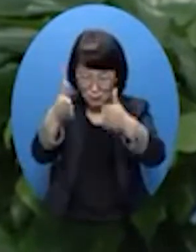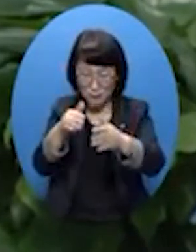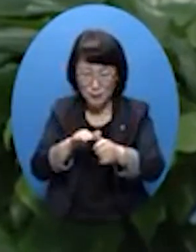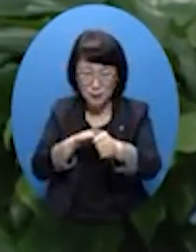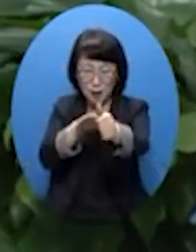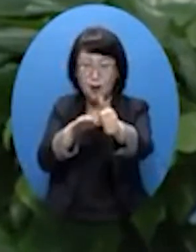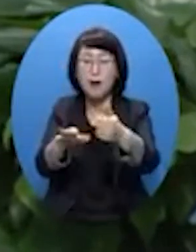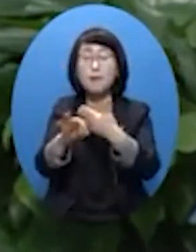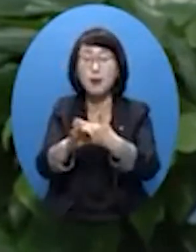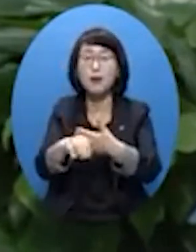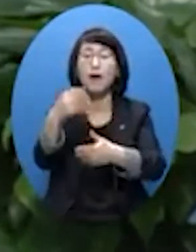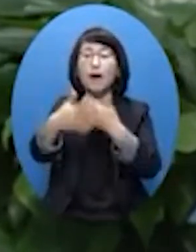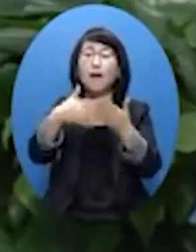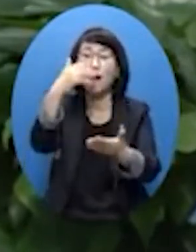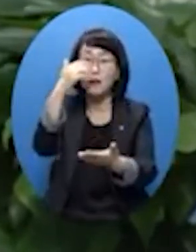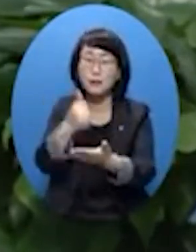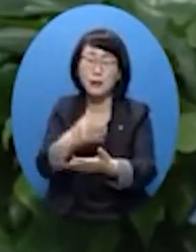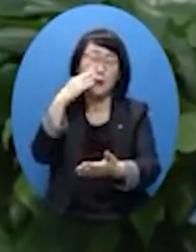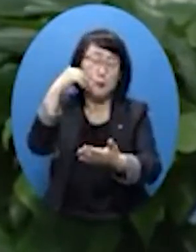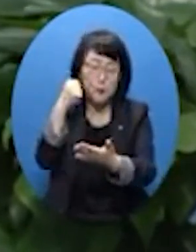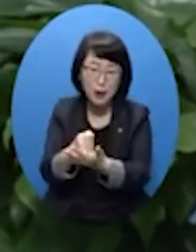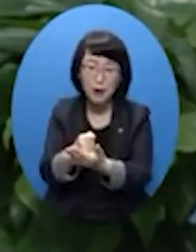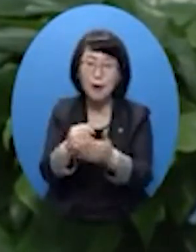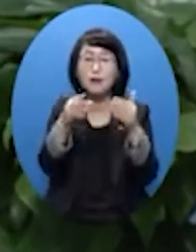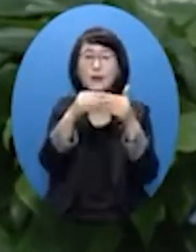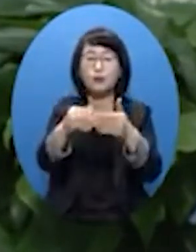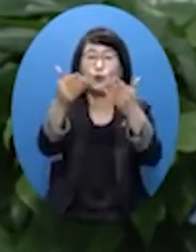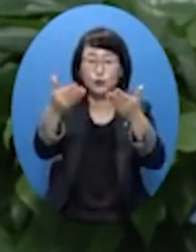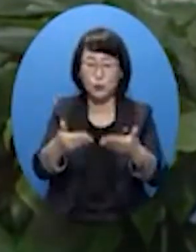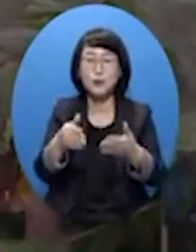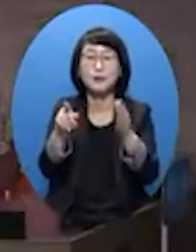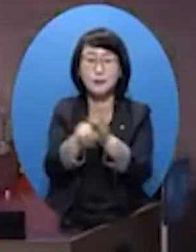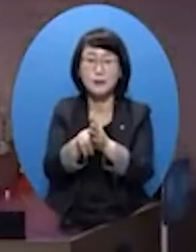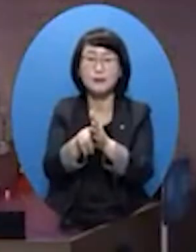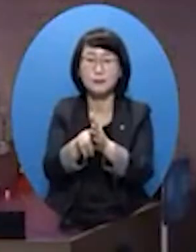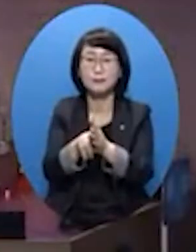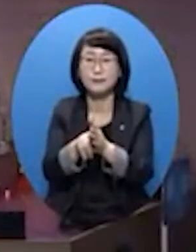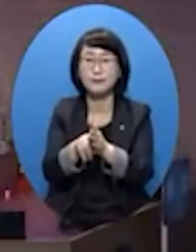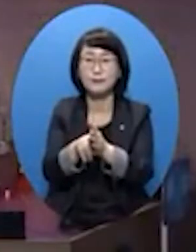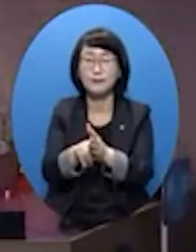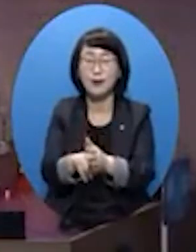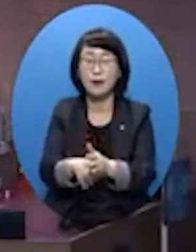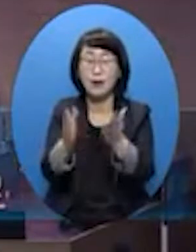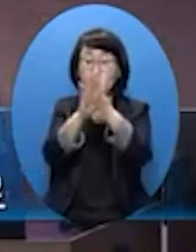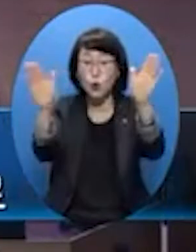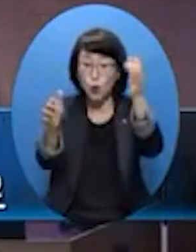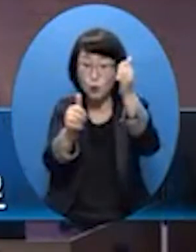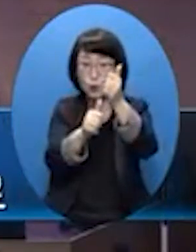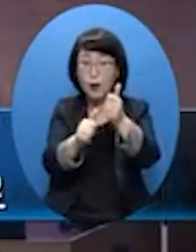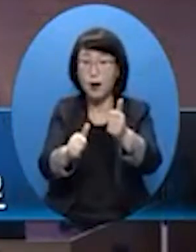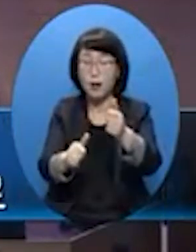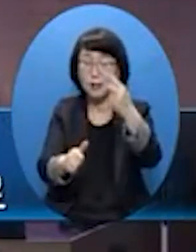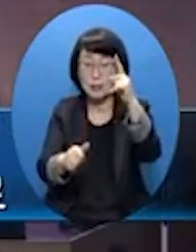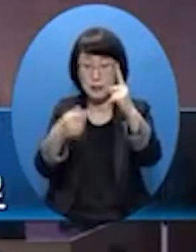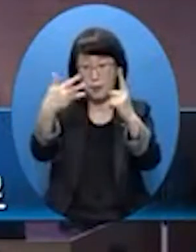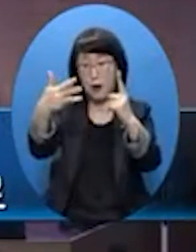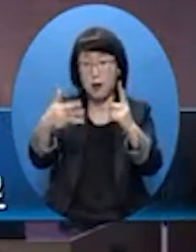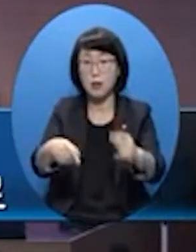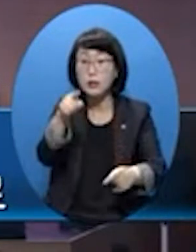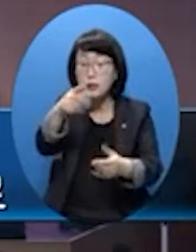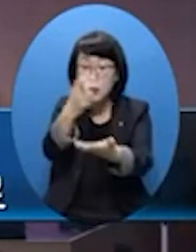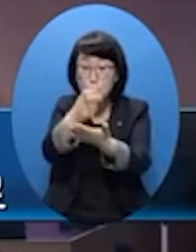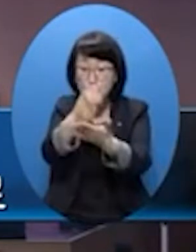우리를 형통 에로 인도의 쉬울 것입니다 요수 아서 1장 8절 입니다 이 율법책을 네